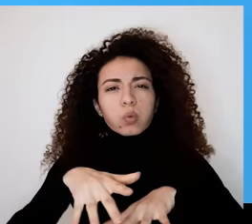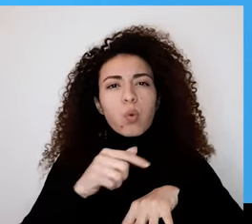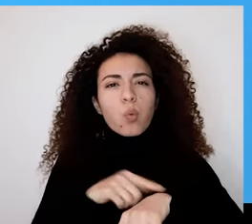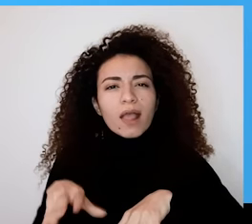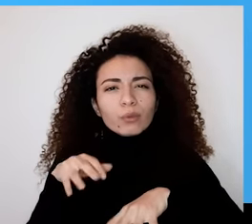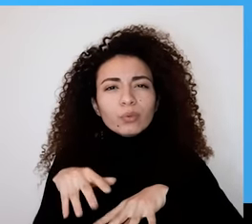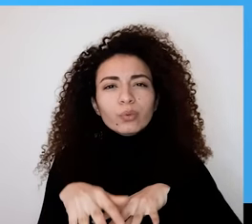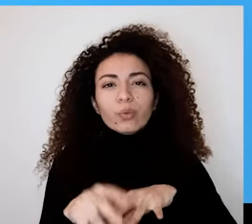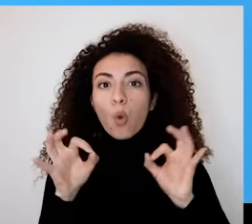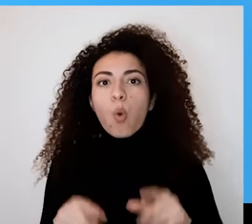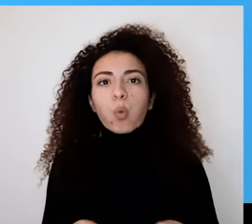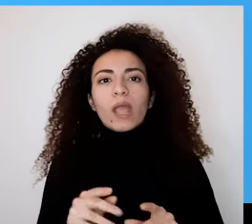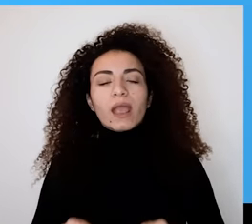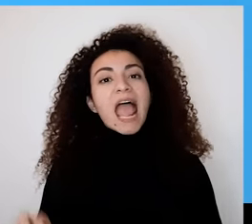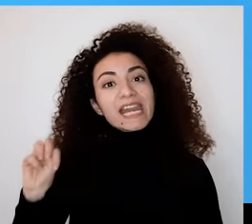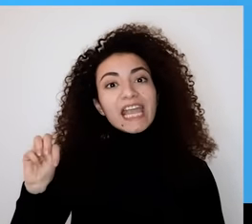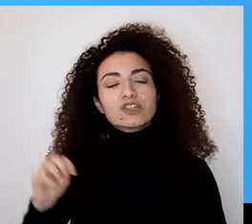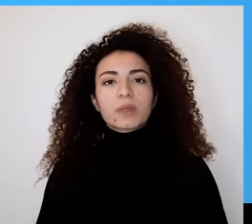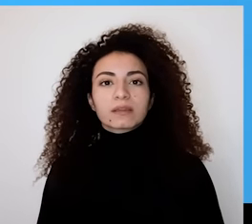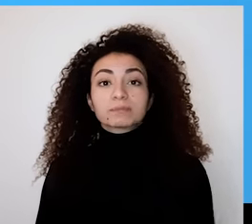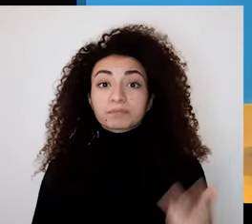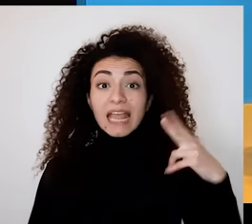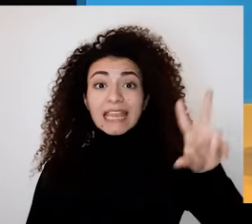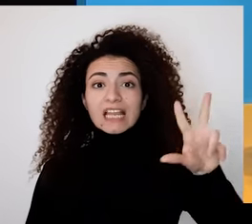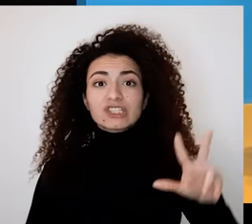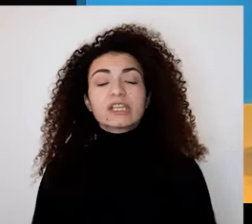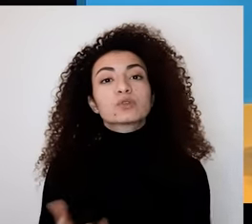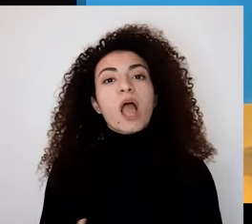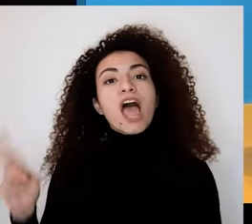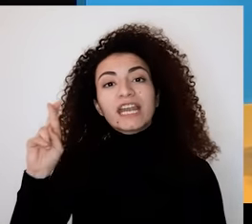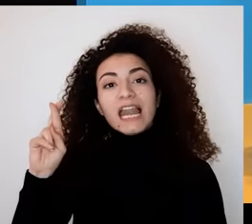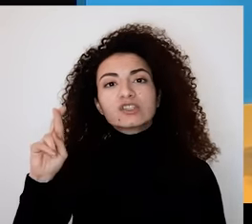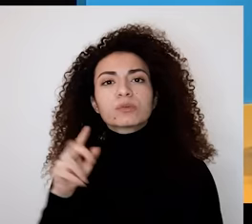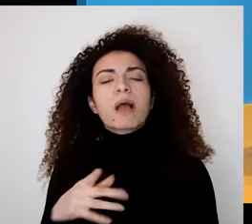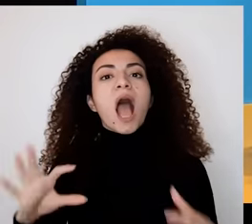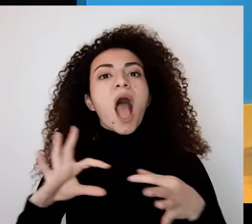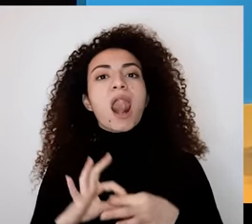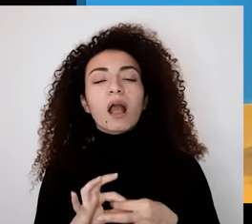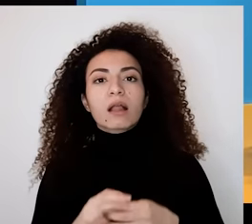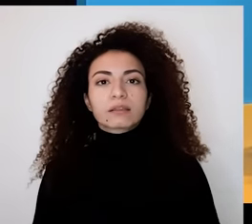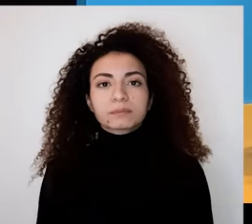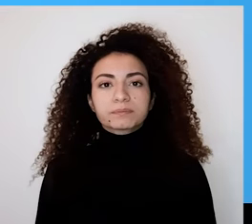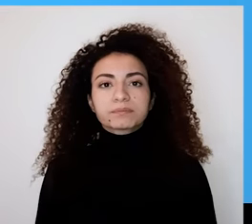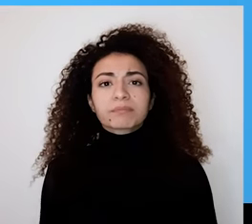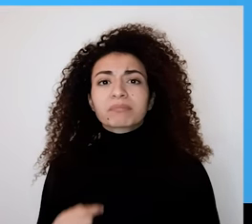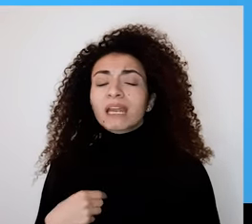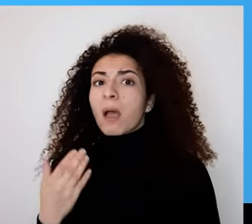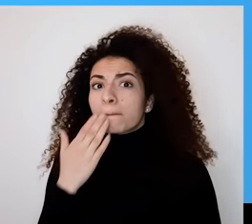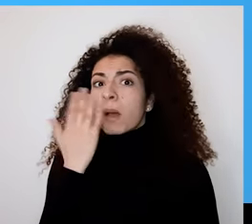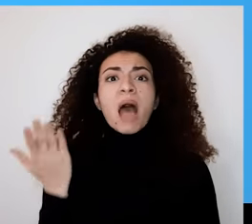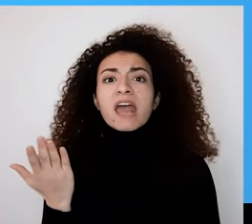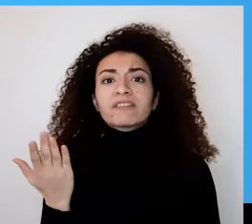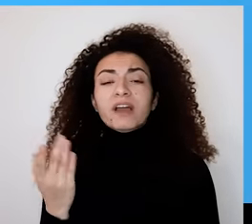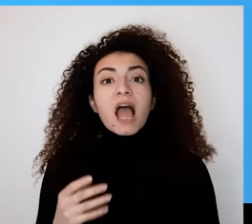الفلو رح نحكي عنها بأقسام لاحقة من الموق تالتاً Relationships أي العلاقات؟ ما بنعرف